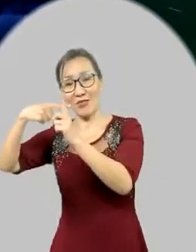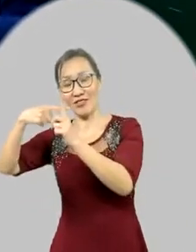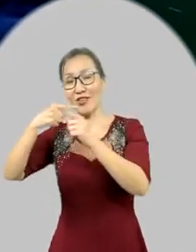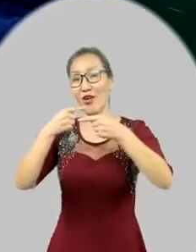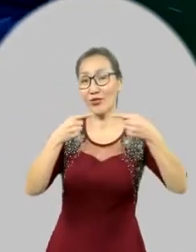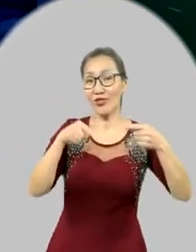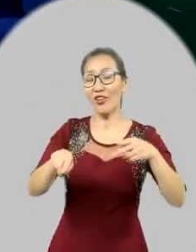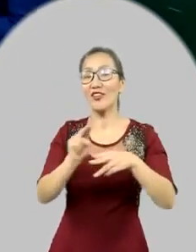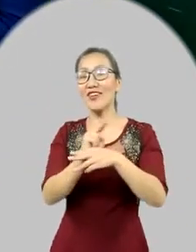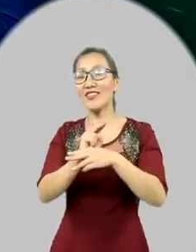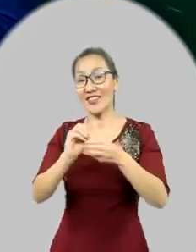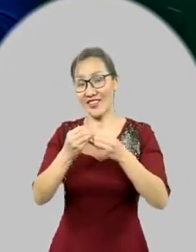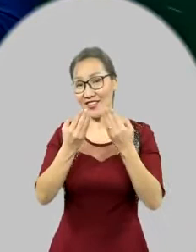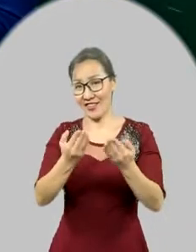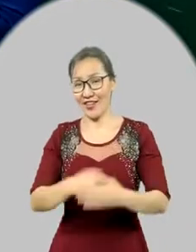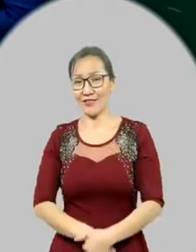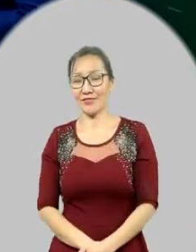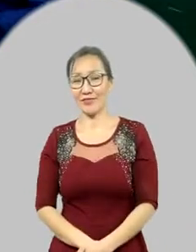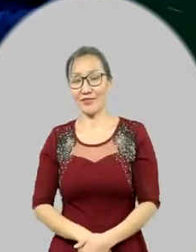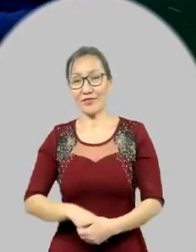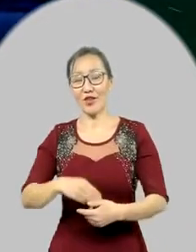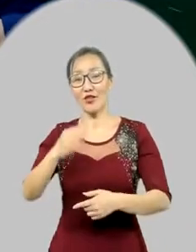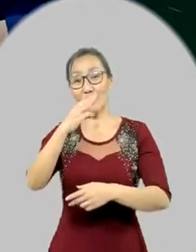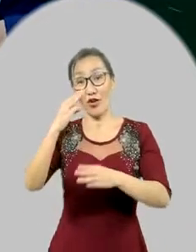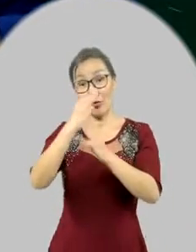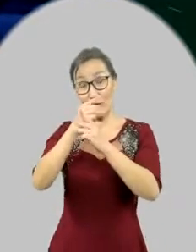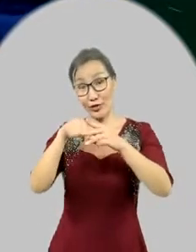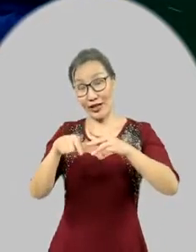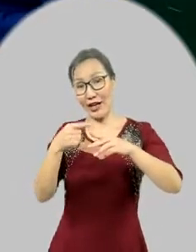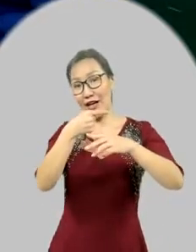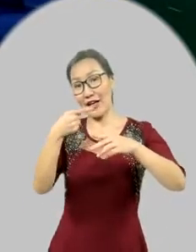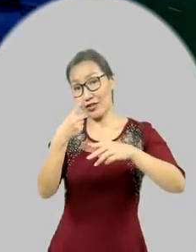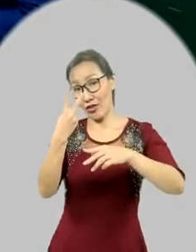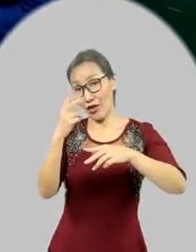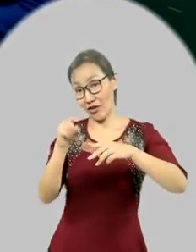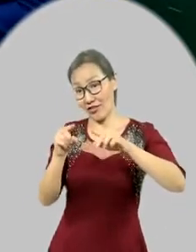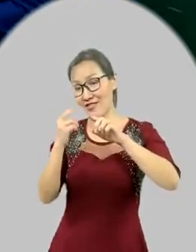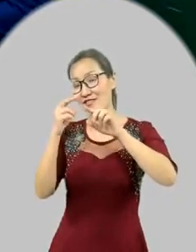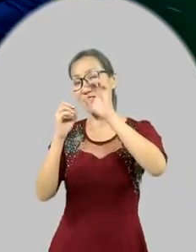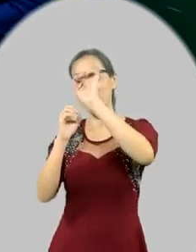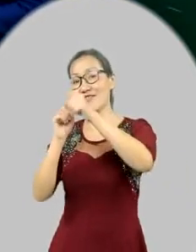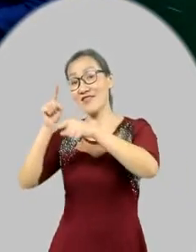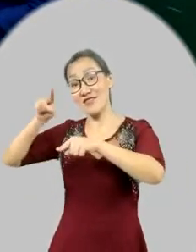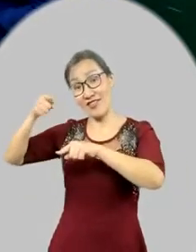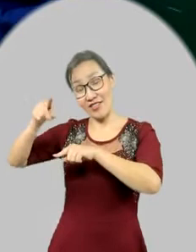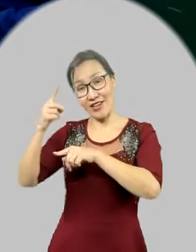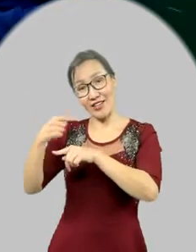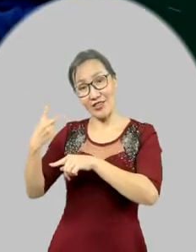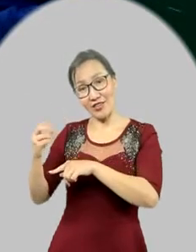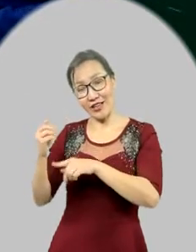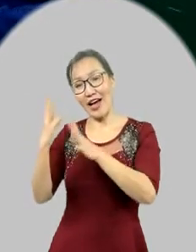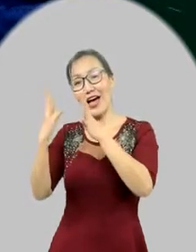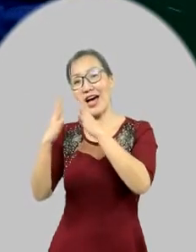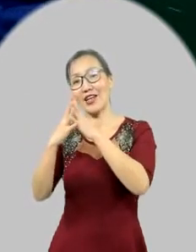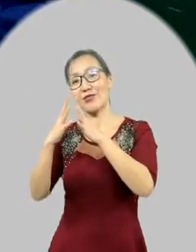тасгал хийцгээе. Тоон шулууны хасах 20 дээр цэг тэмдэглэгдлээ. Эндээс эхлэн